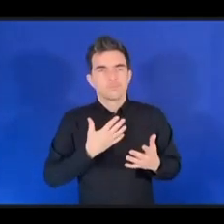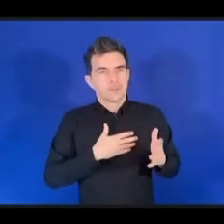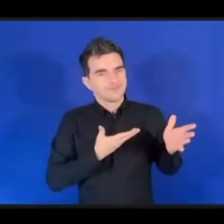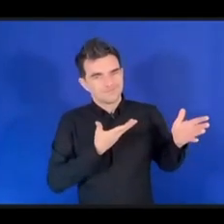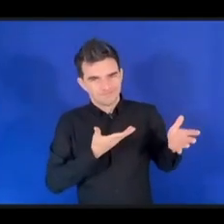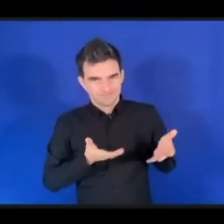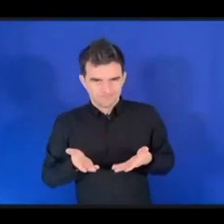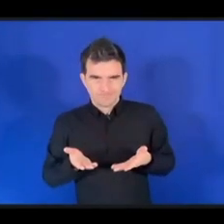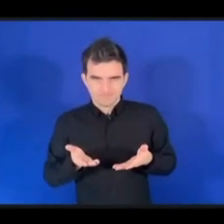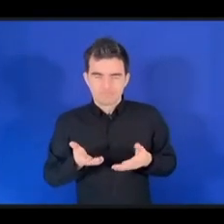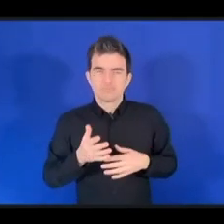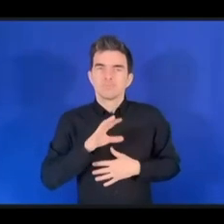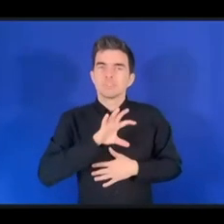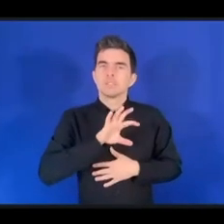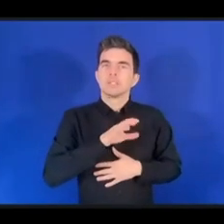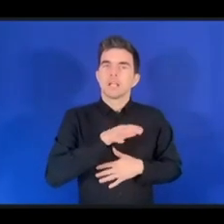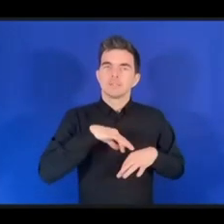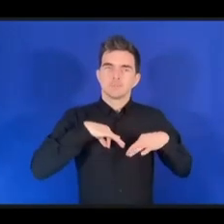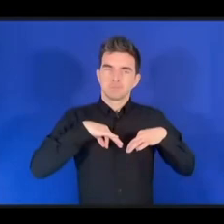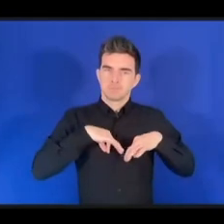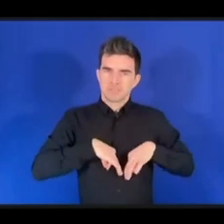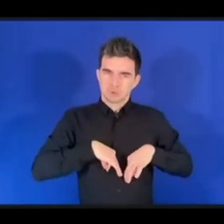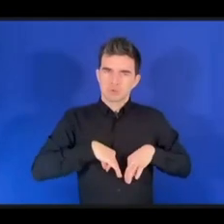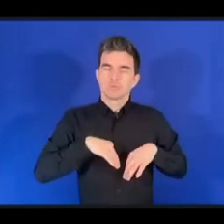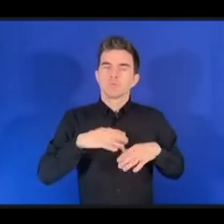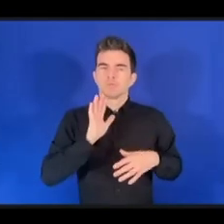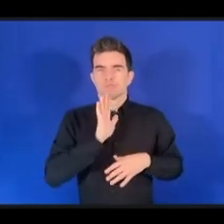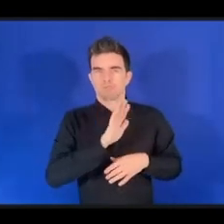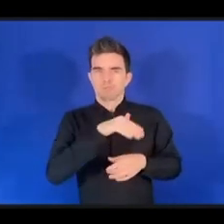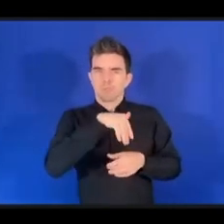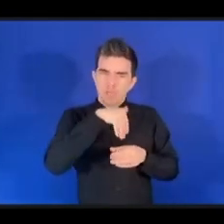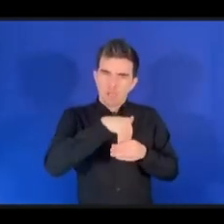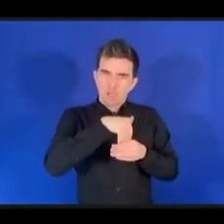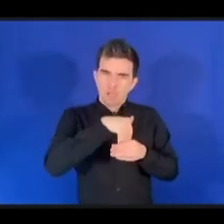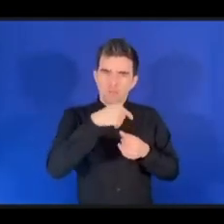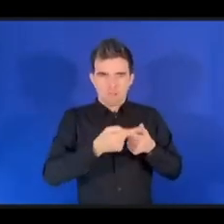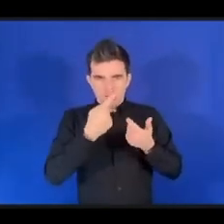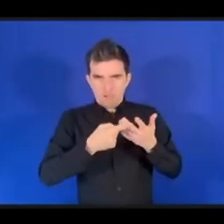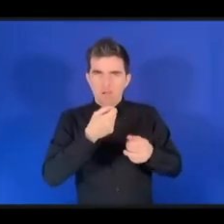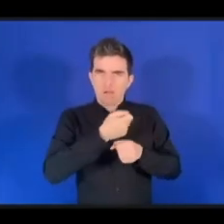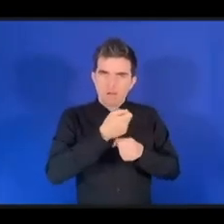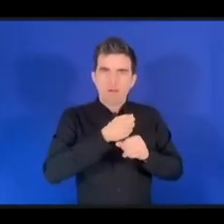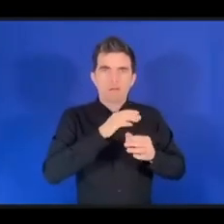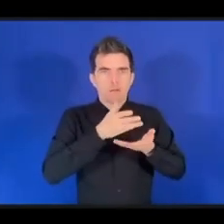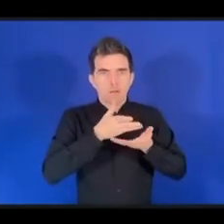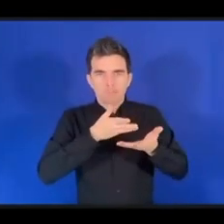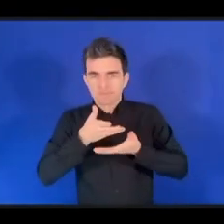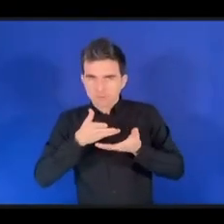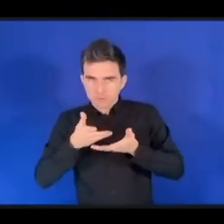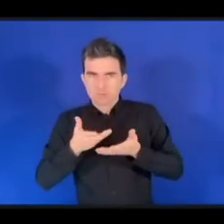affaires intérieur de la communication monsieur Watabe nous vous invitons à vous rendre au